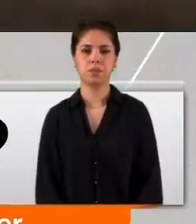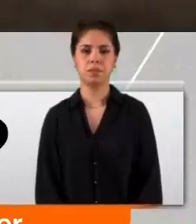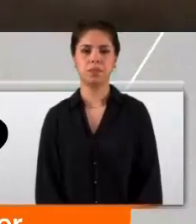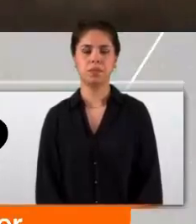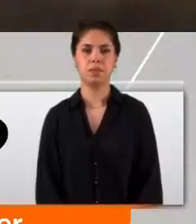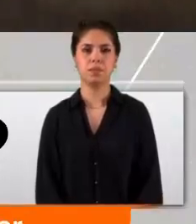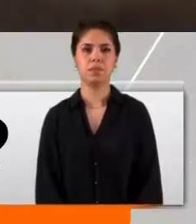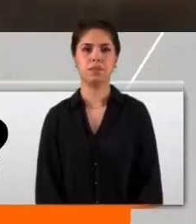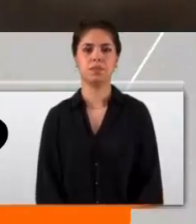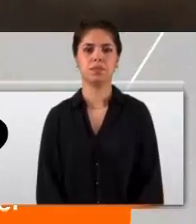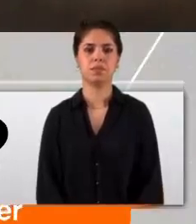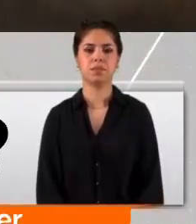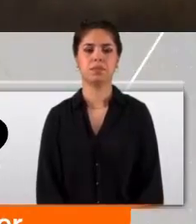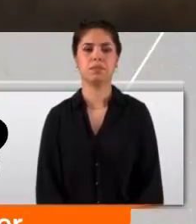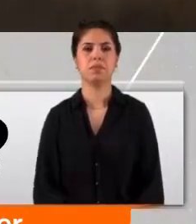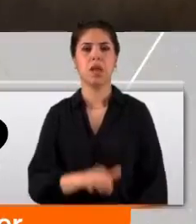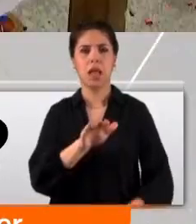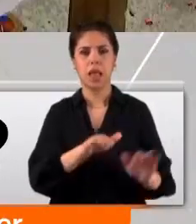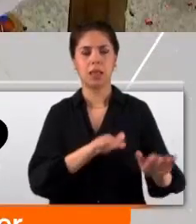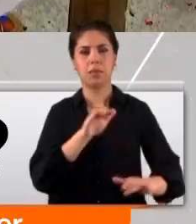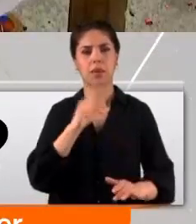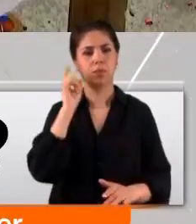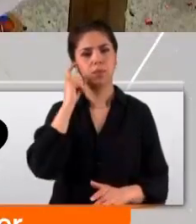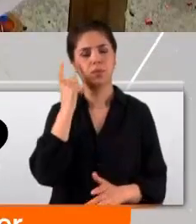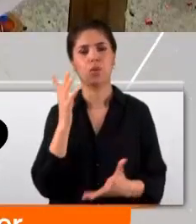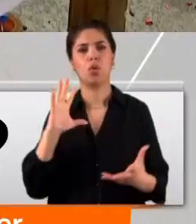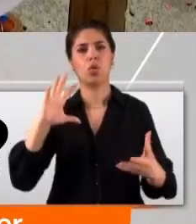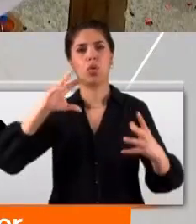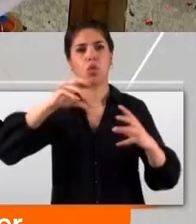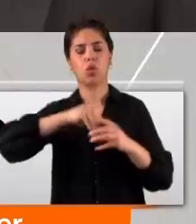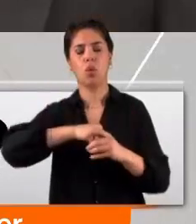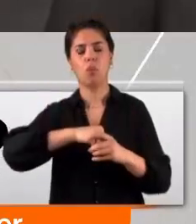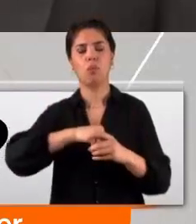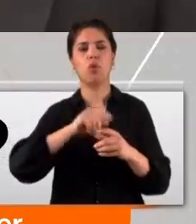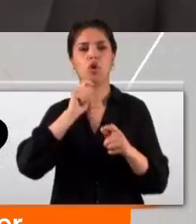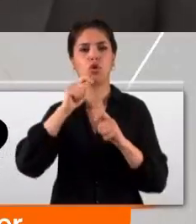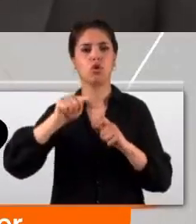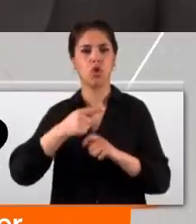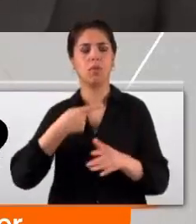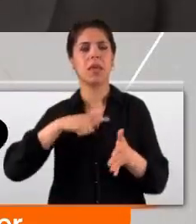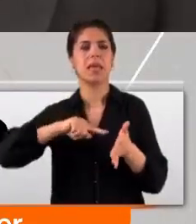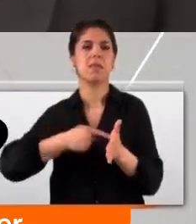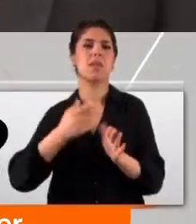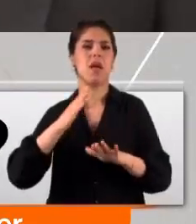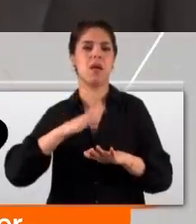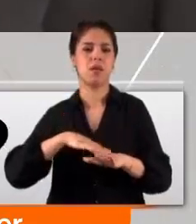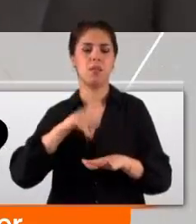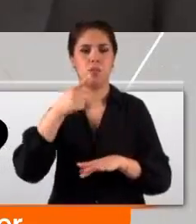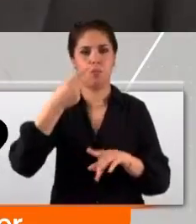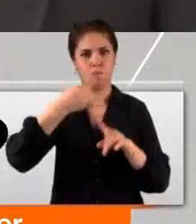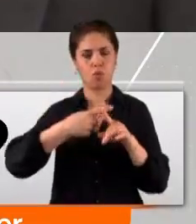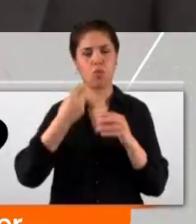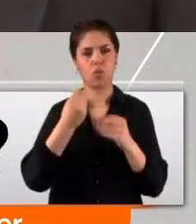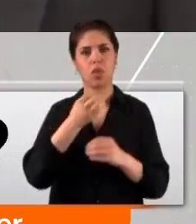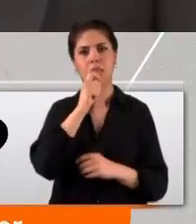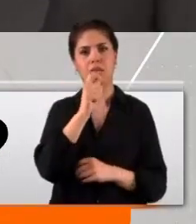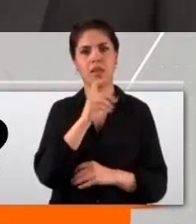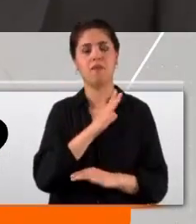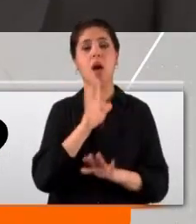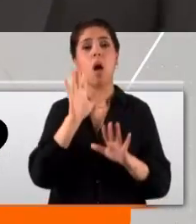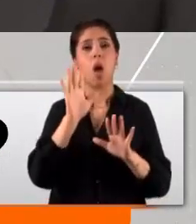Belli bir aşamaya geliriz. Tahmin ediyorum toplu sözleşmemizi imzalarız. Bu yapılan teklif olumlu bir teklif, güzel bir teklif